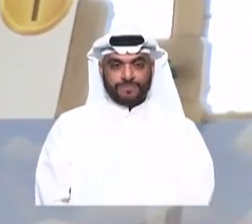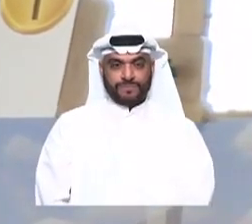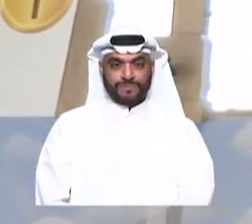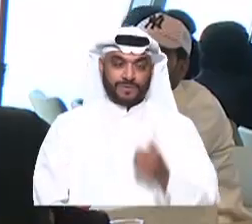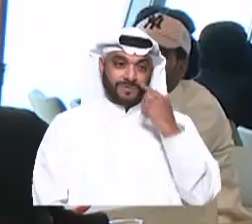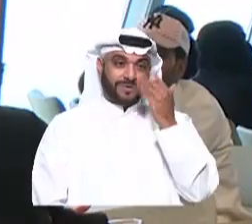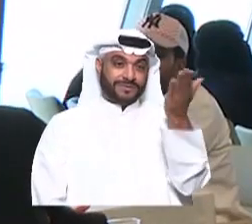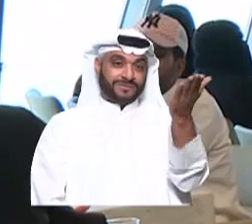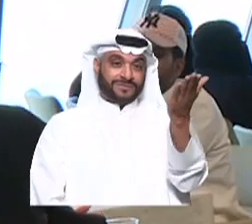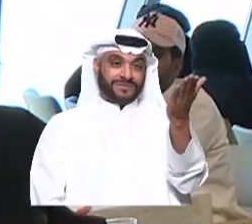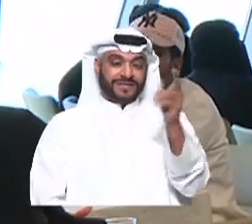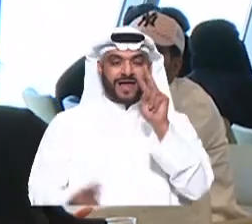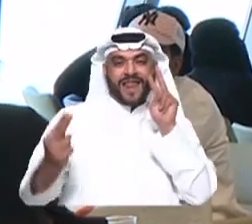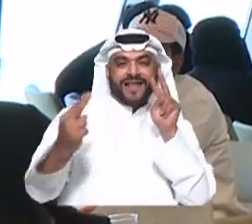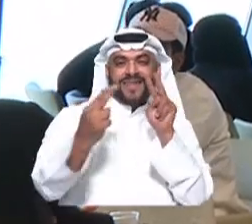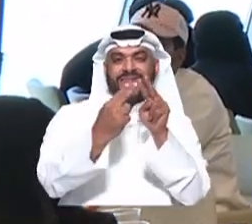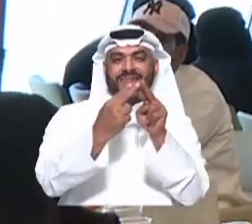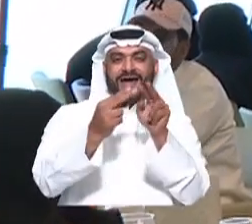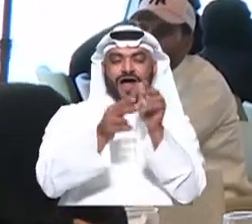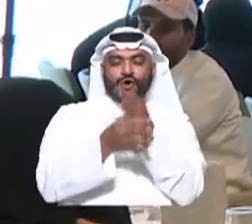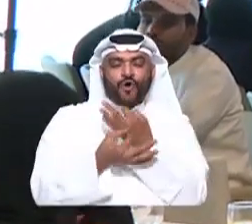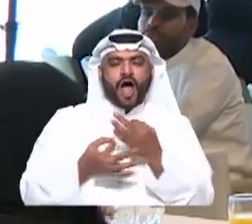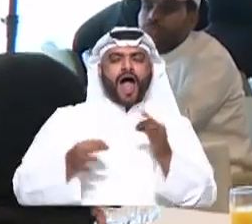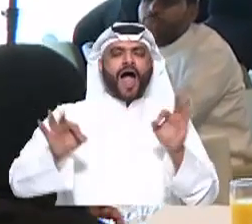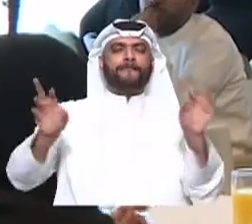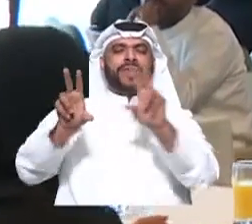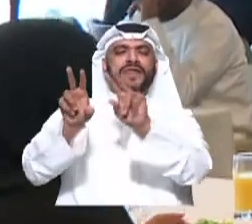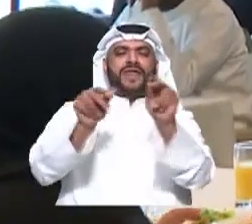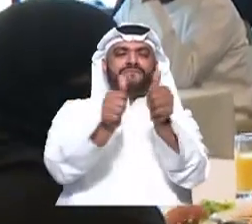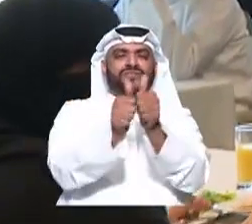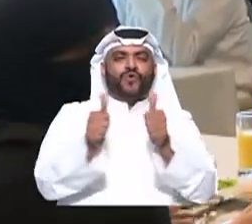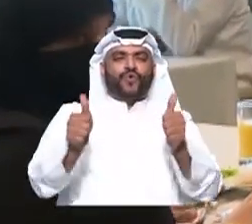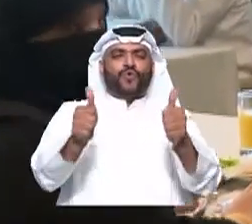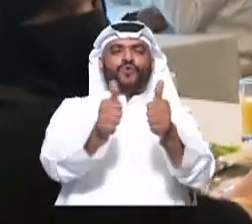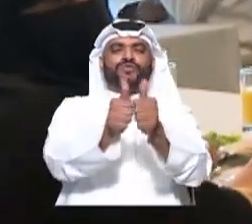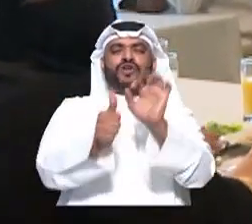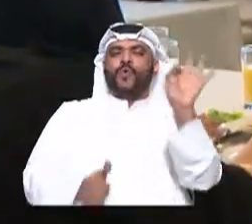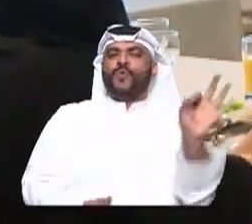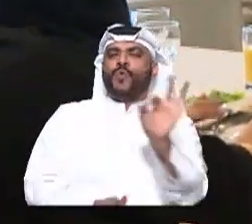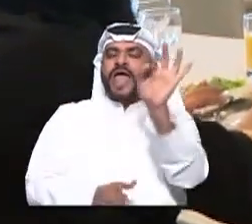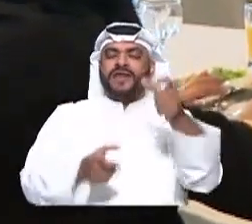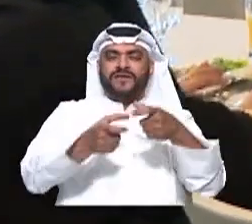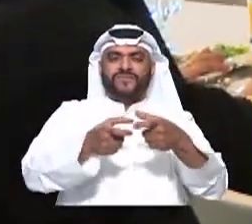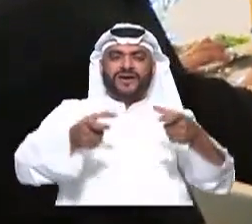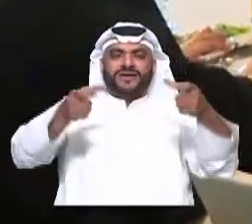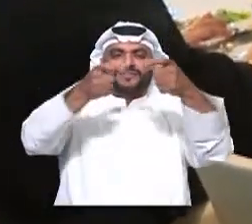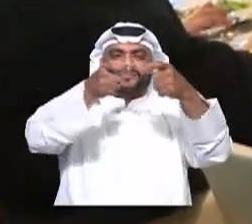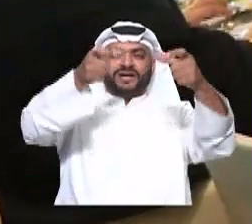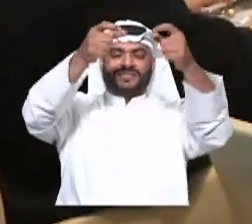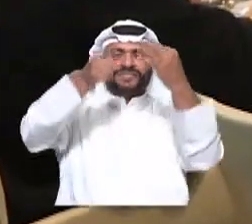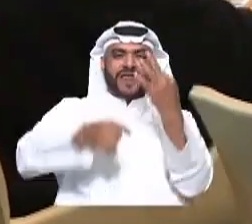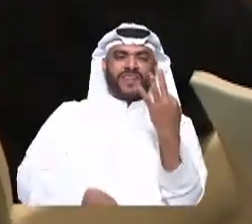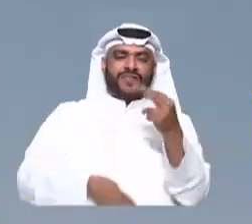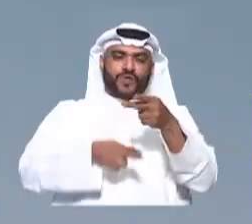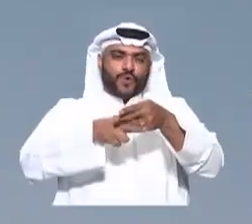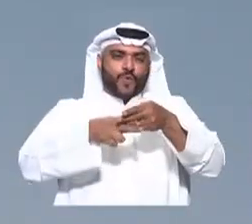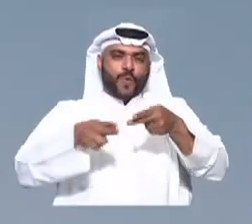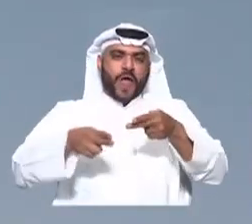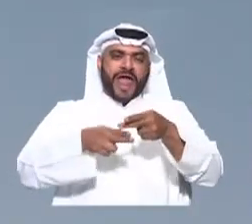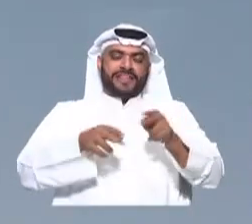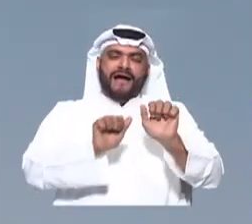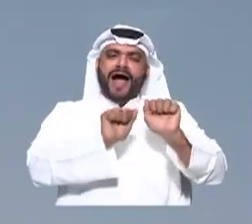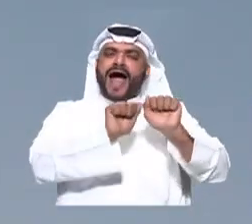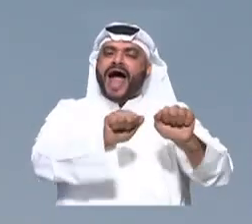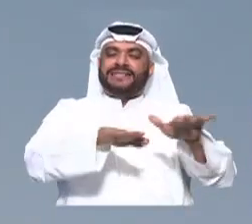لقاء للأحبة بأجواء أسرية في أبراج الكويت ضمن البرامج والأنشطة التي يعدها مكتب الشهيد لذوي